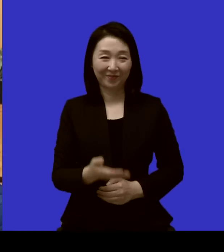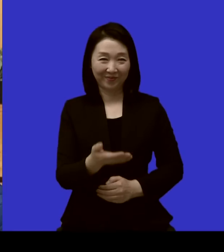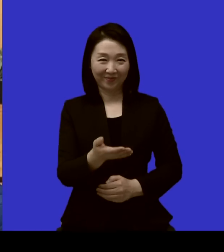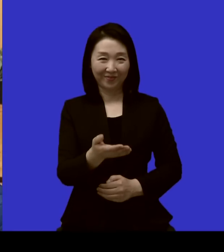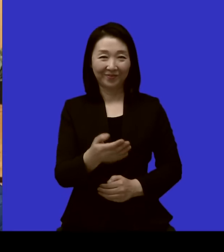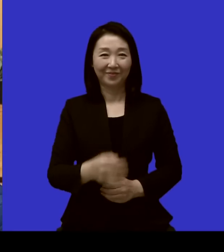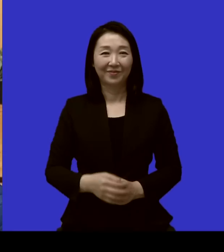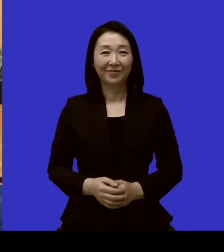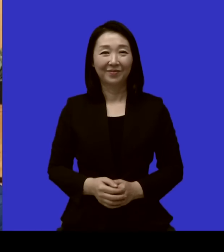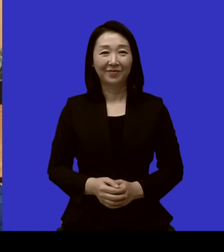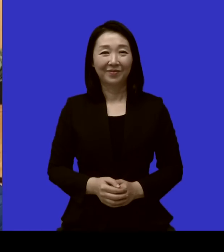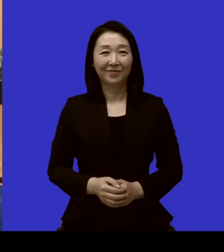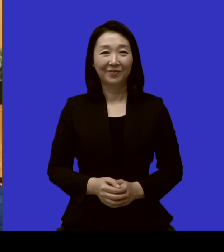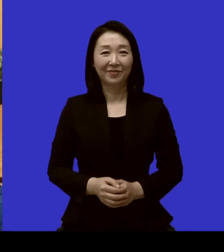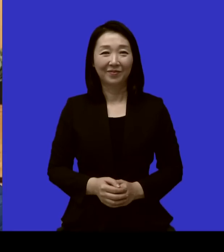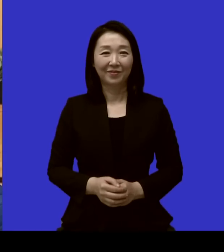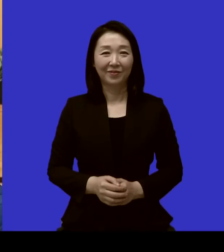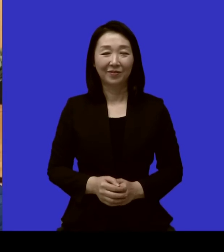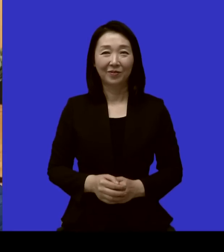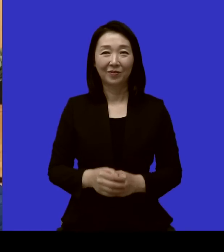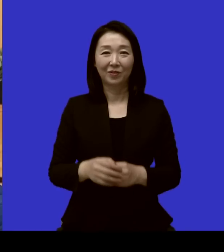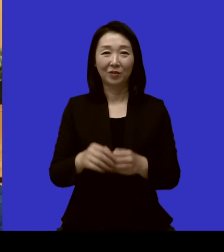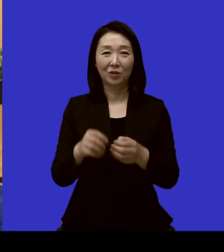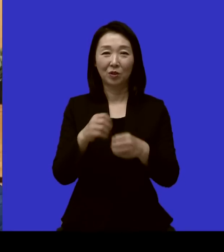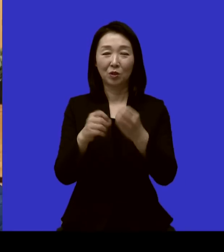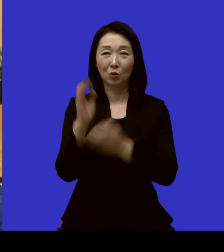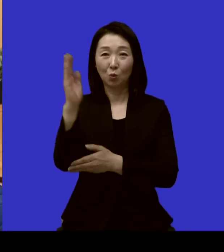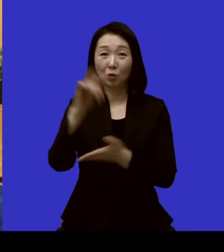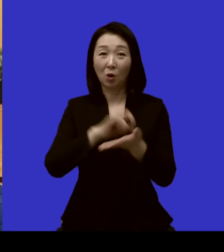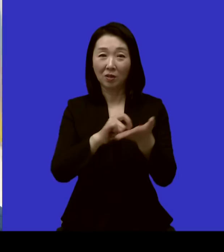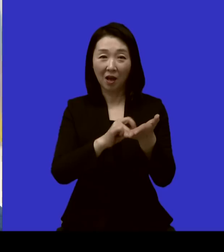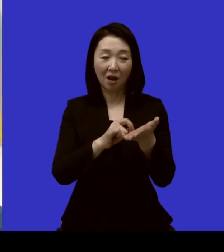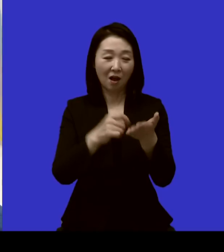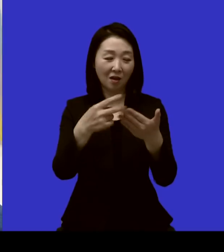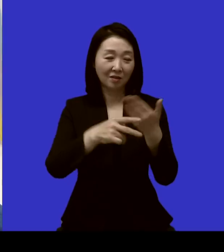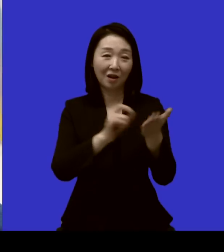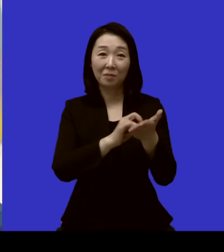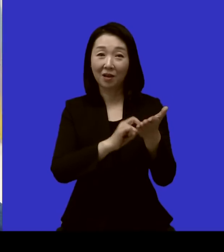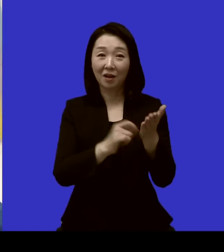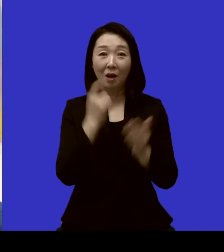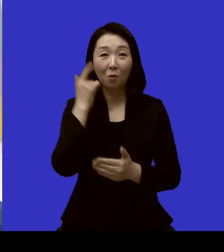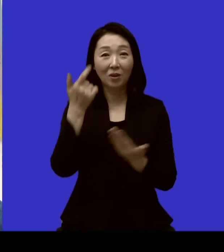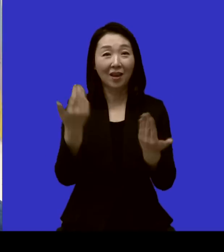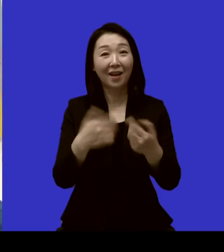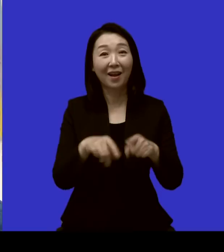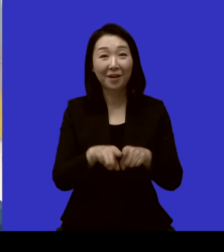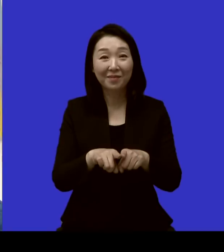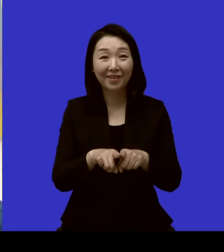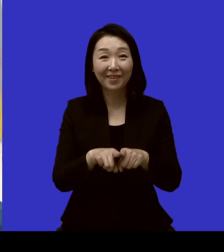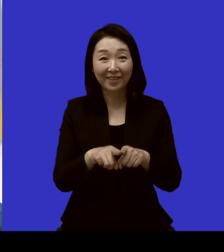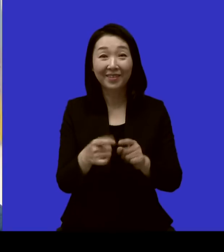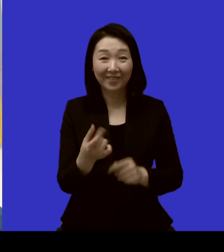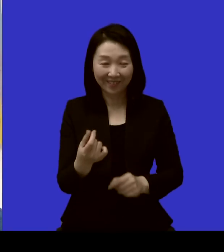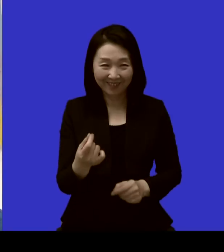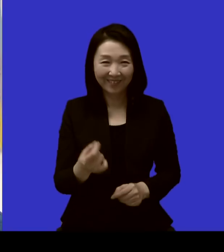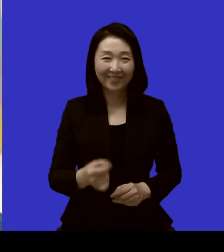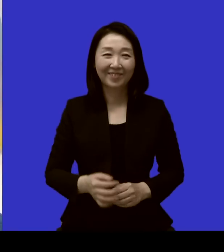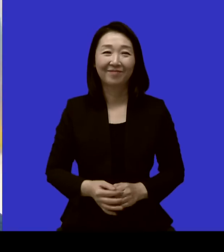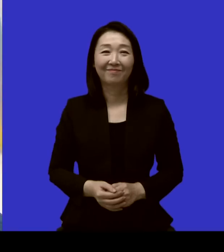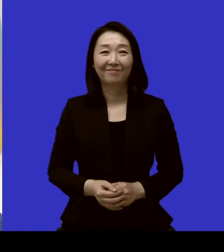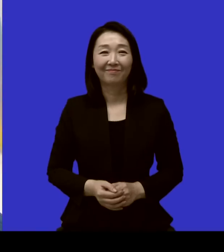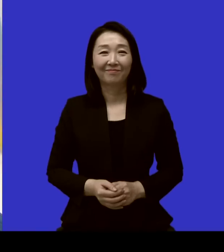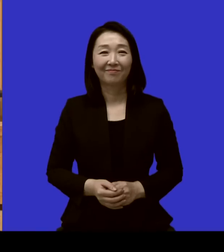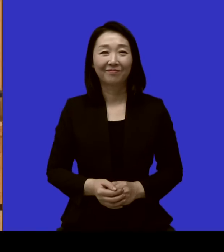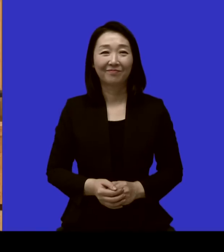작가님은 말씀하신 대로 소설가이시고 드라마 작가도 하시고 목회까지 하시는 정말 많은 일을 하시는 것